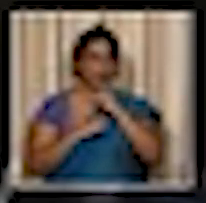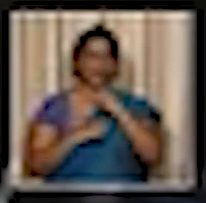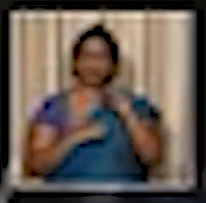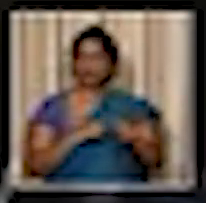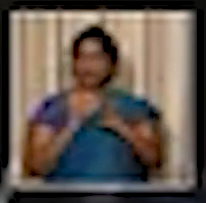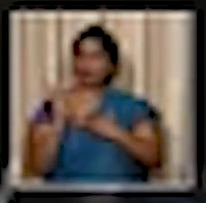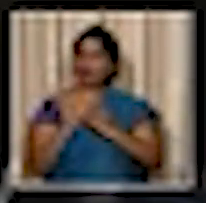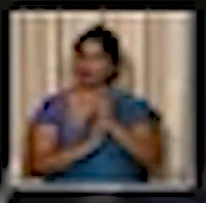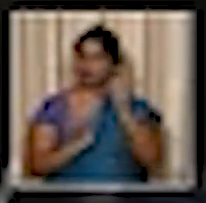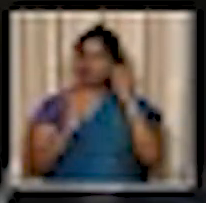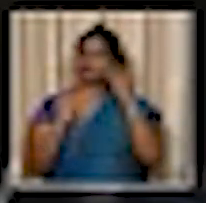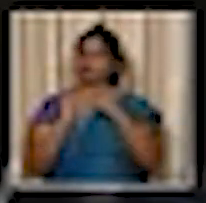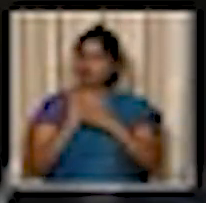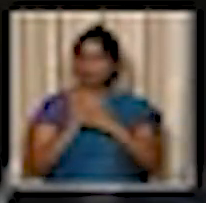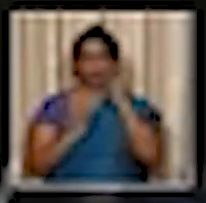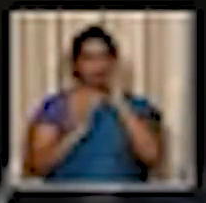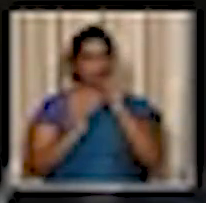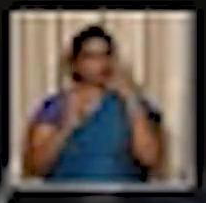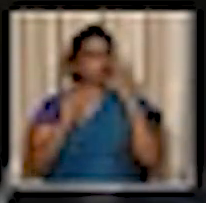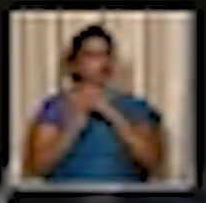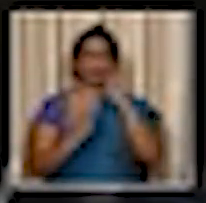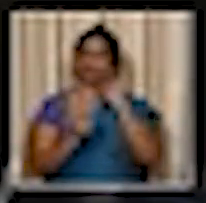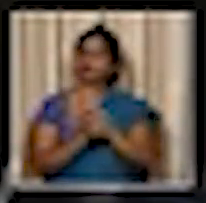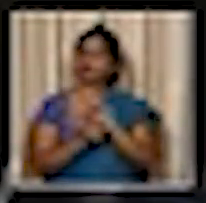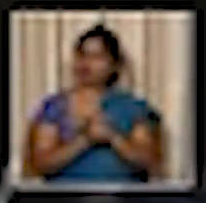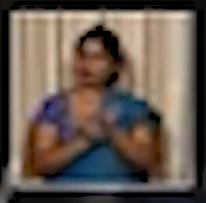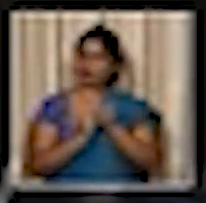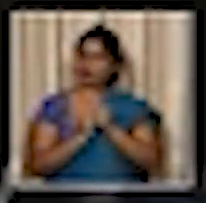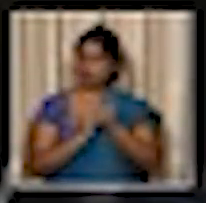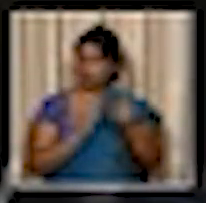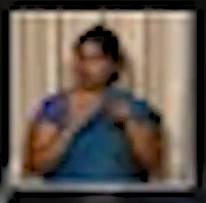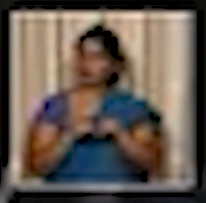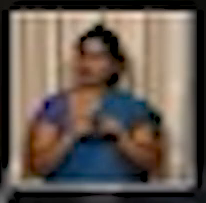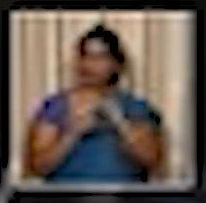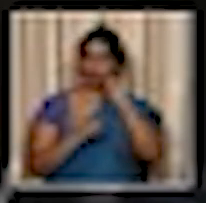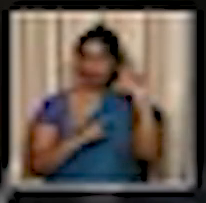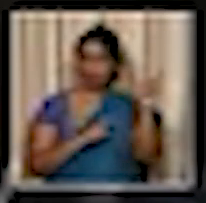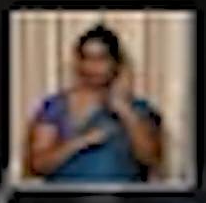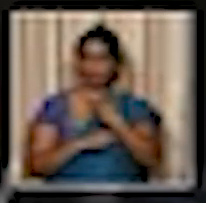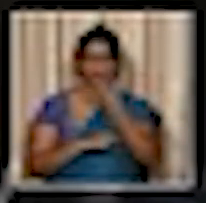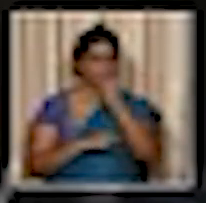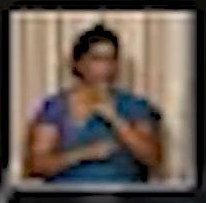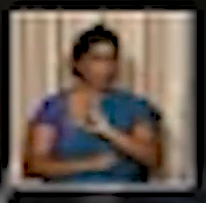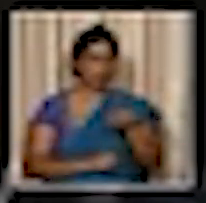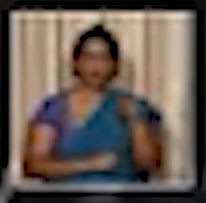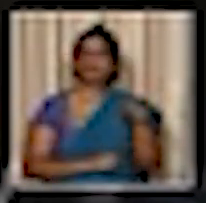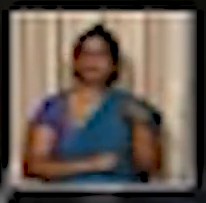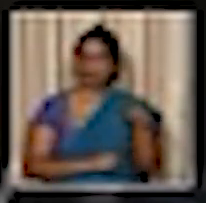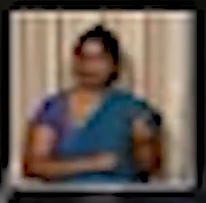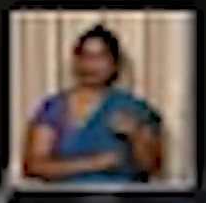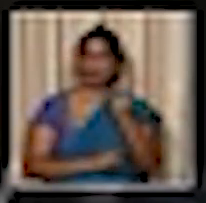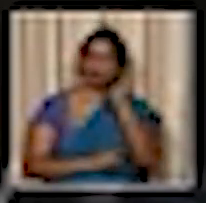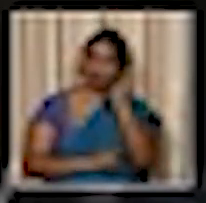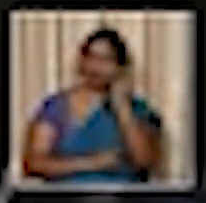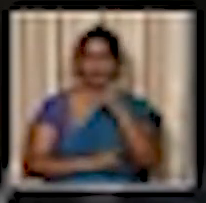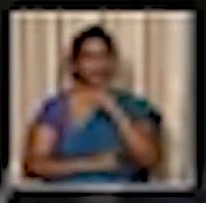විනිසුරුවරුන්ගේ අයිතිවාසිකම් සහ ස්වාධීනත්වය ආරක්ෂා කිරීමට කටයුතු කළ ආකාරය ජනතාවට රහසක් නොවේ. 14ක්